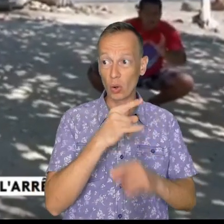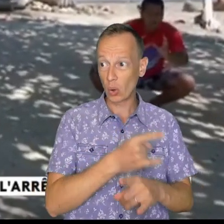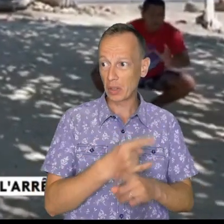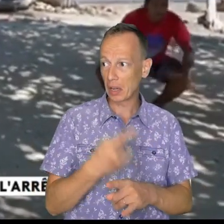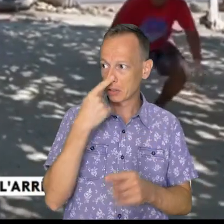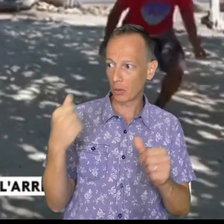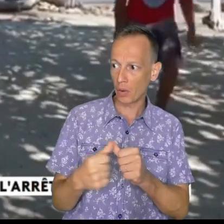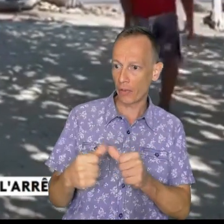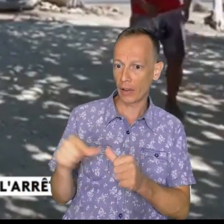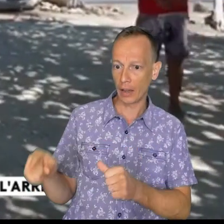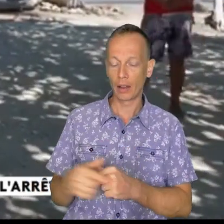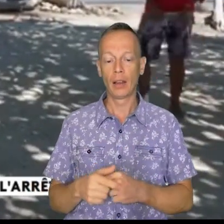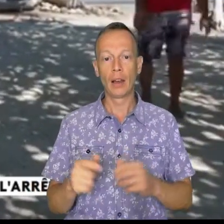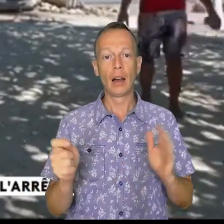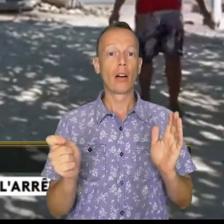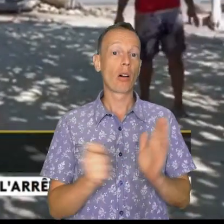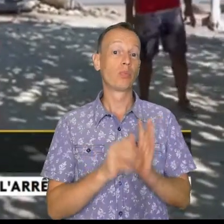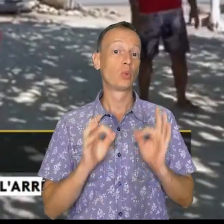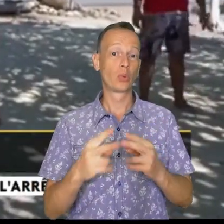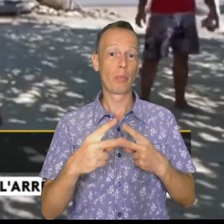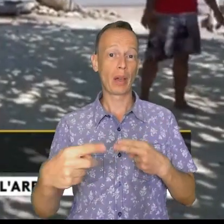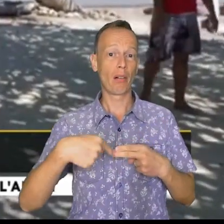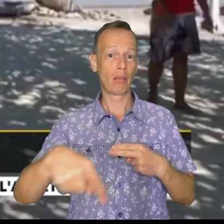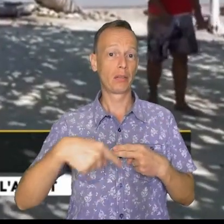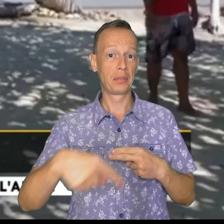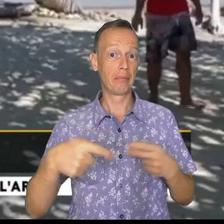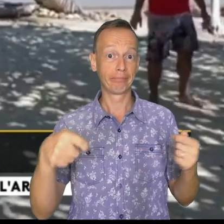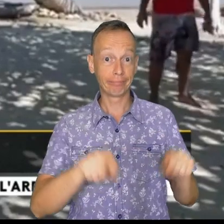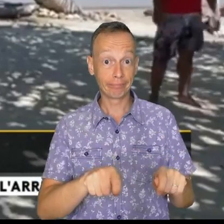période? Alors pendant la période d'arrêt,